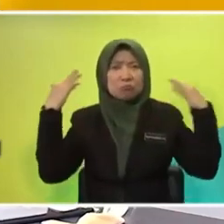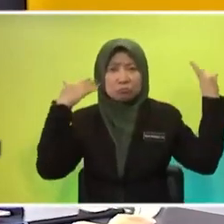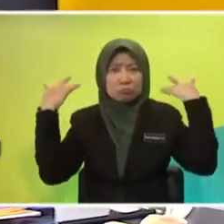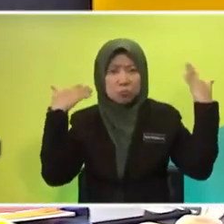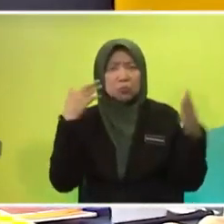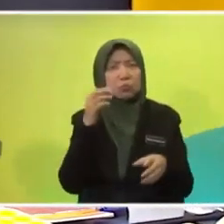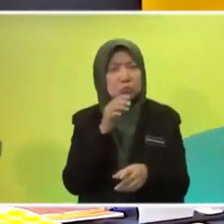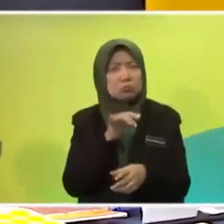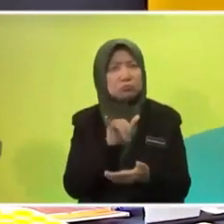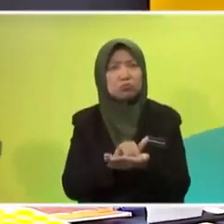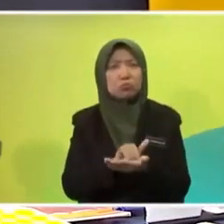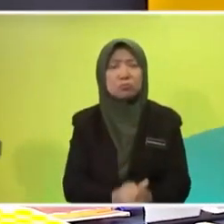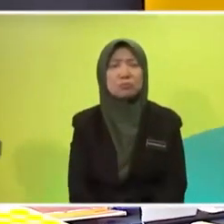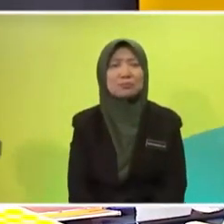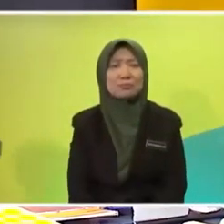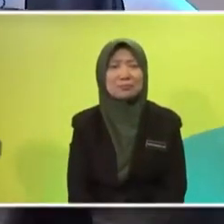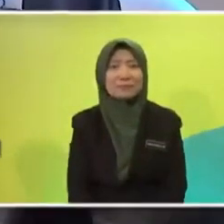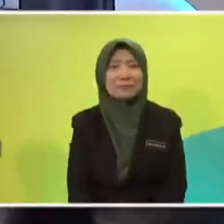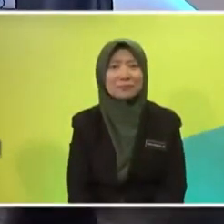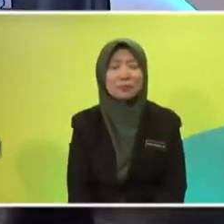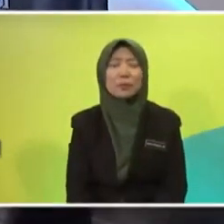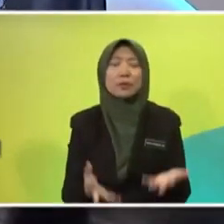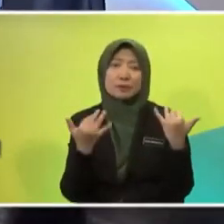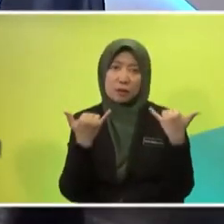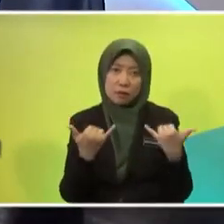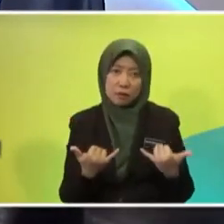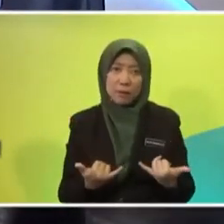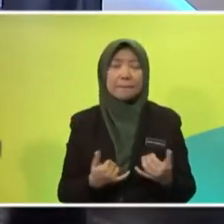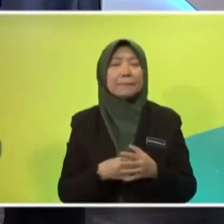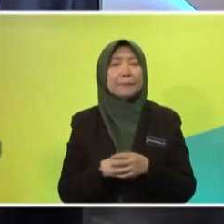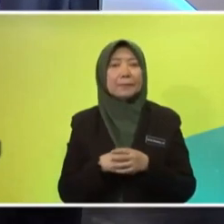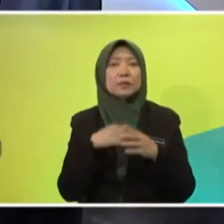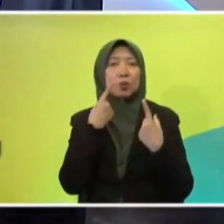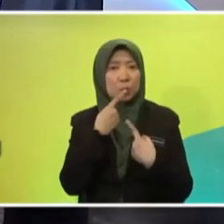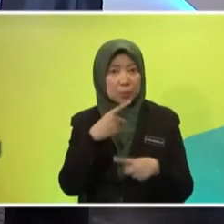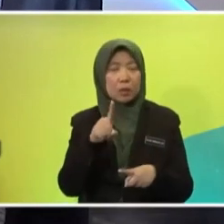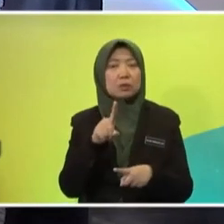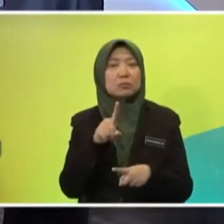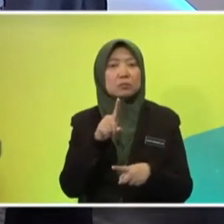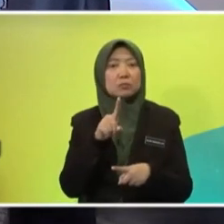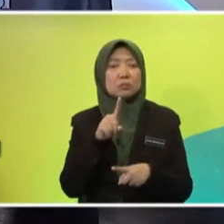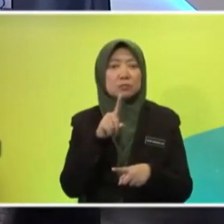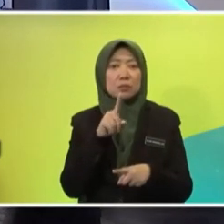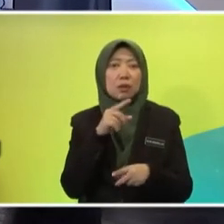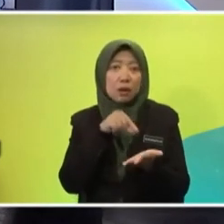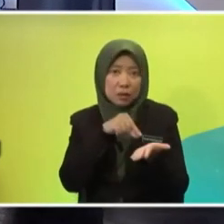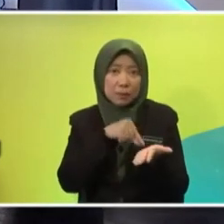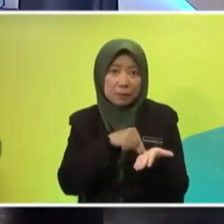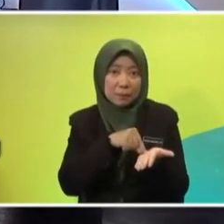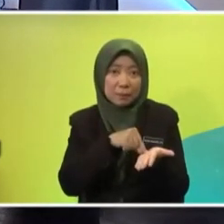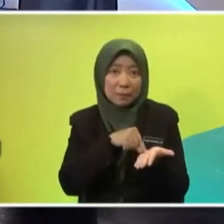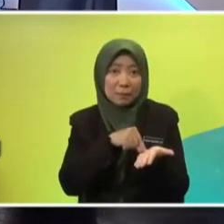kok. Okey, sekarang ni Cikgu Ana jawab ayam. So kita tengok jawapannya